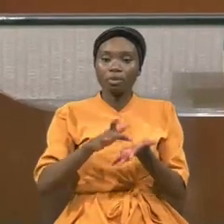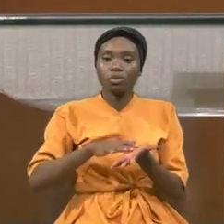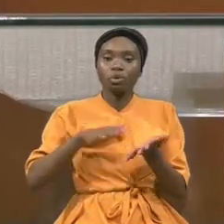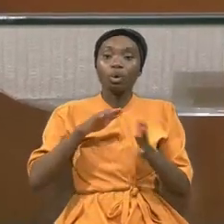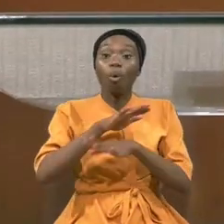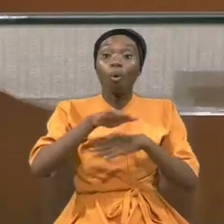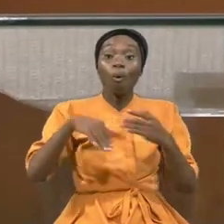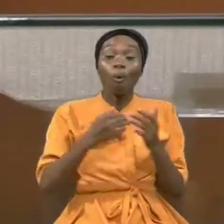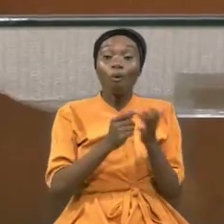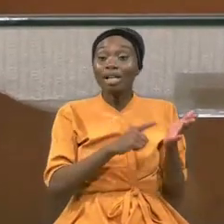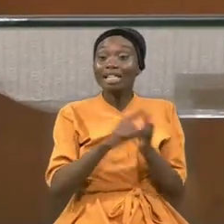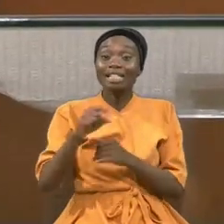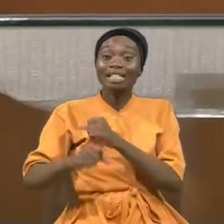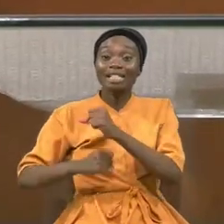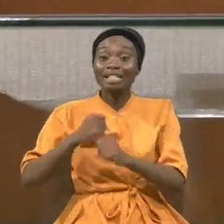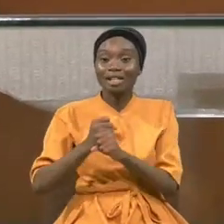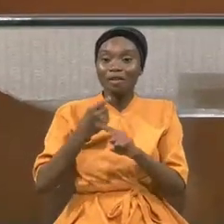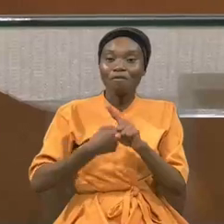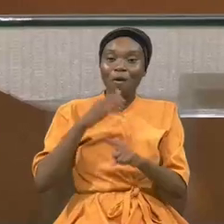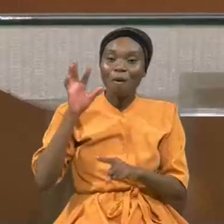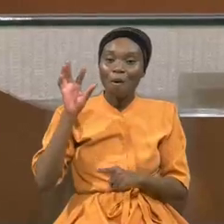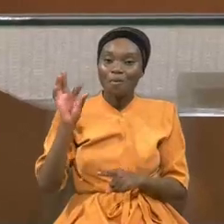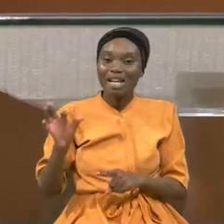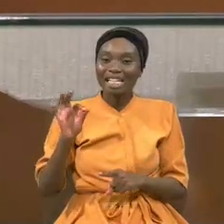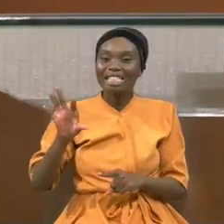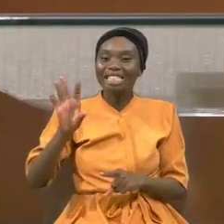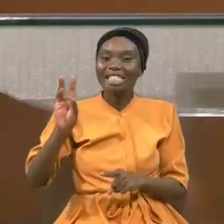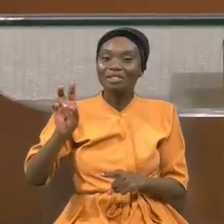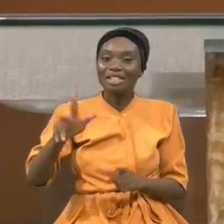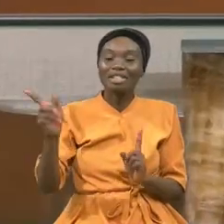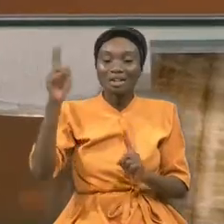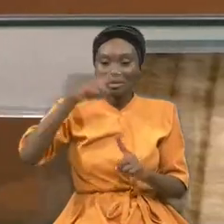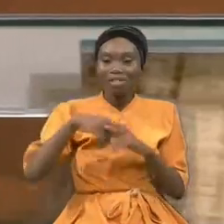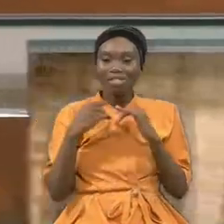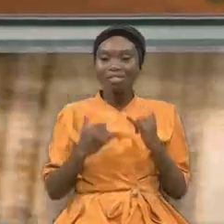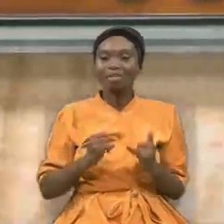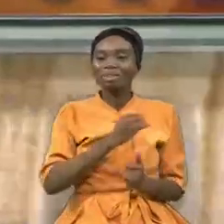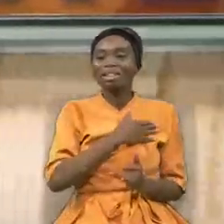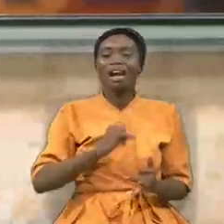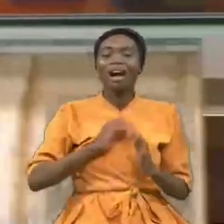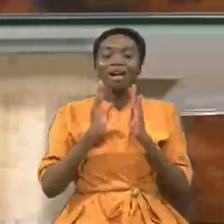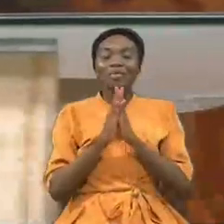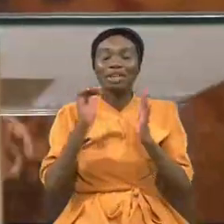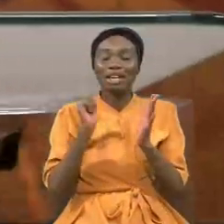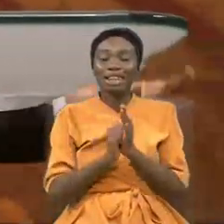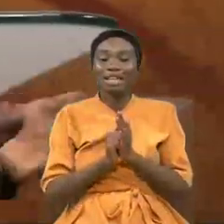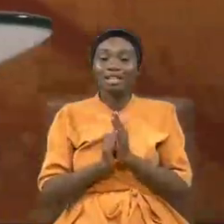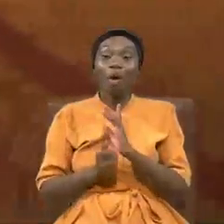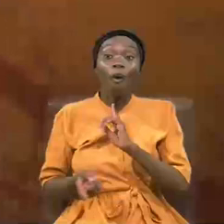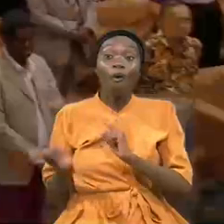qui nous aide à tenir l'étude biblique toutes ces années de 1973 jusqu'à ce temps-ci. Je